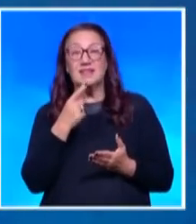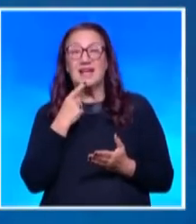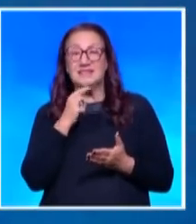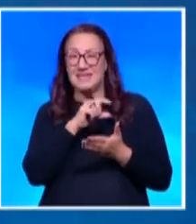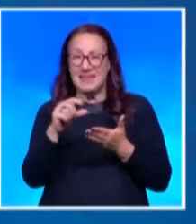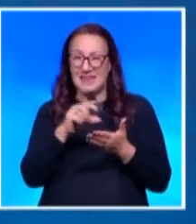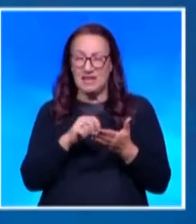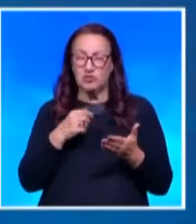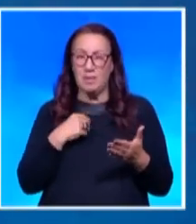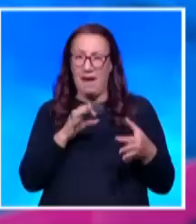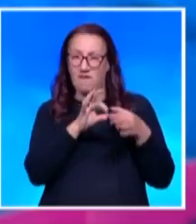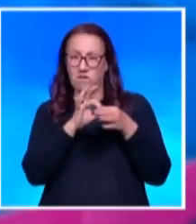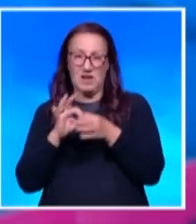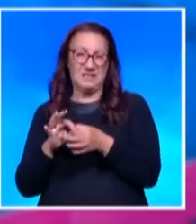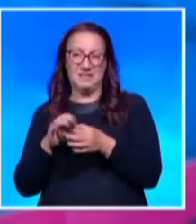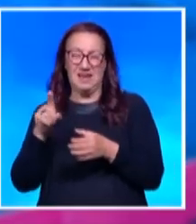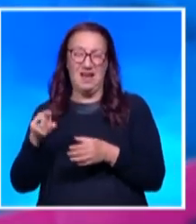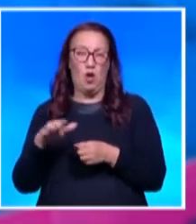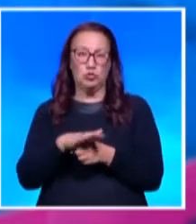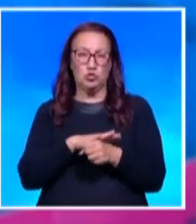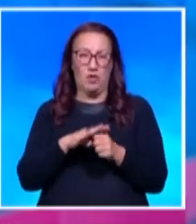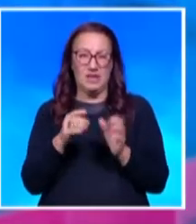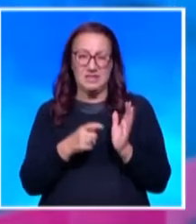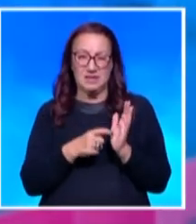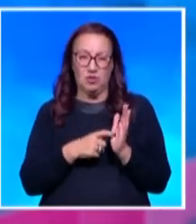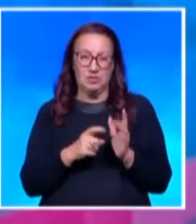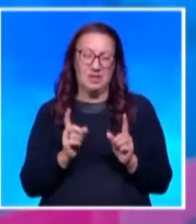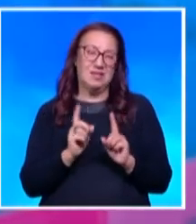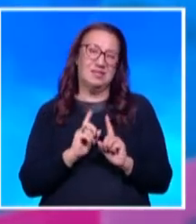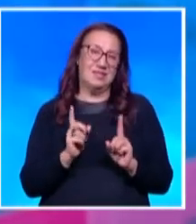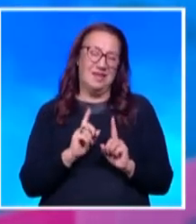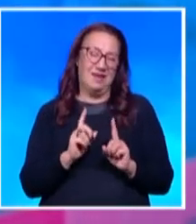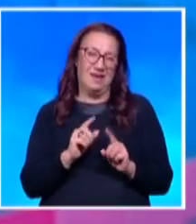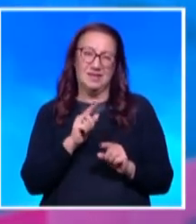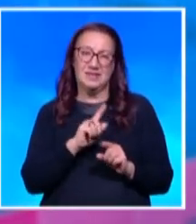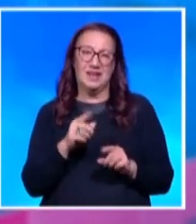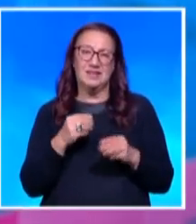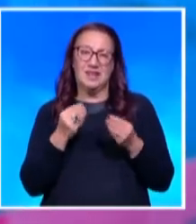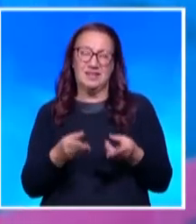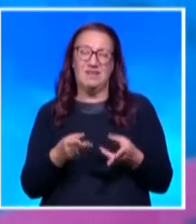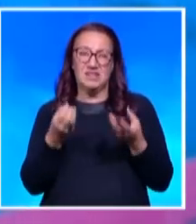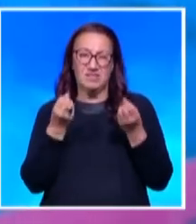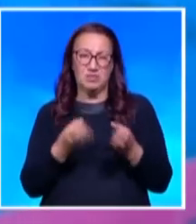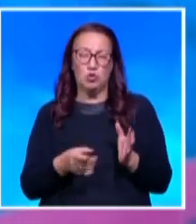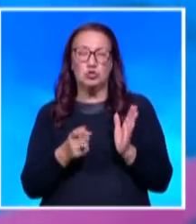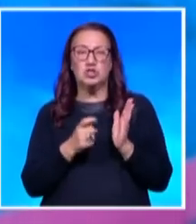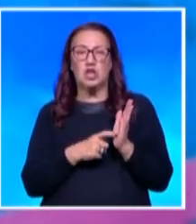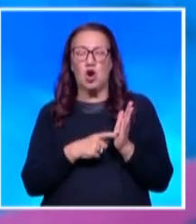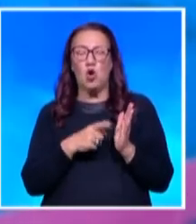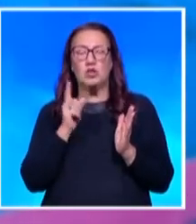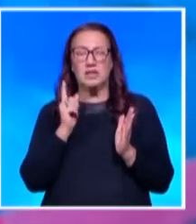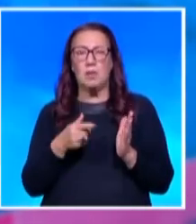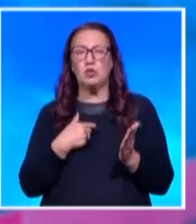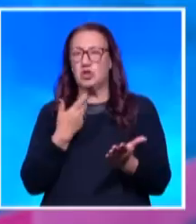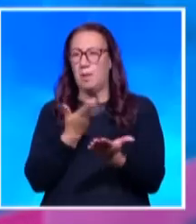закон по никакъв начин най-малкото защото първо те не разкриват възможността законат да се прилага еднакво за всички